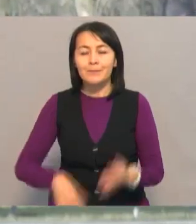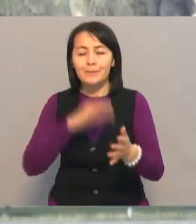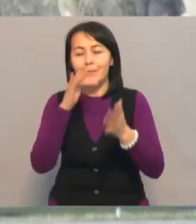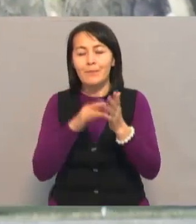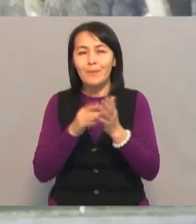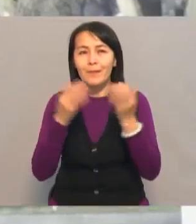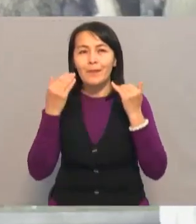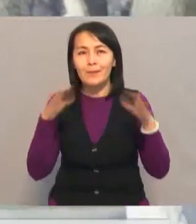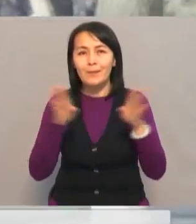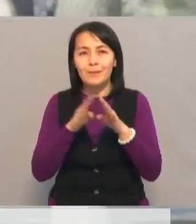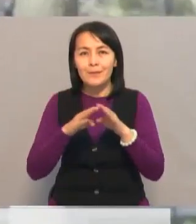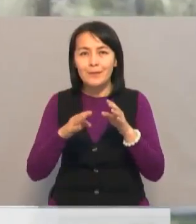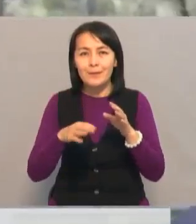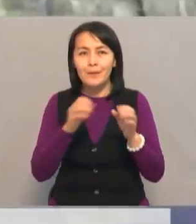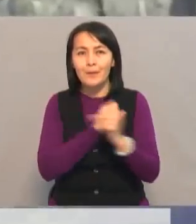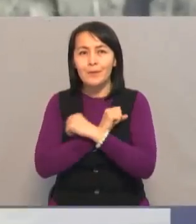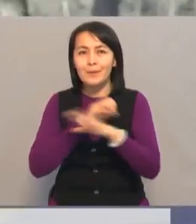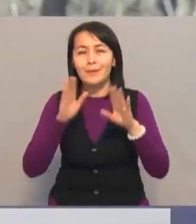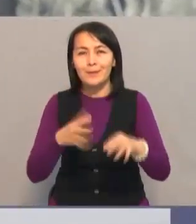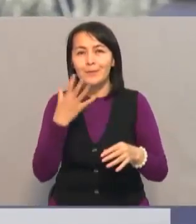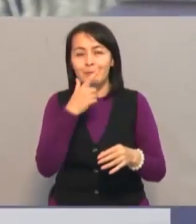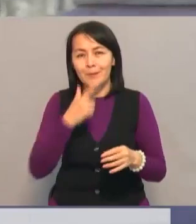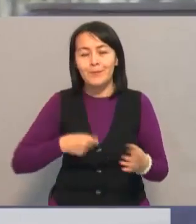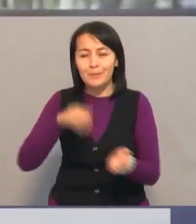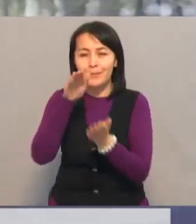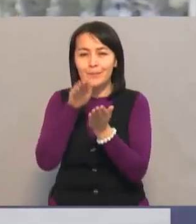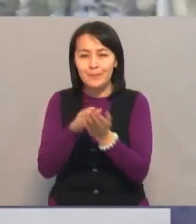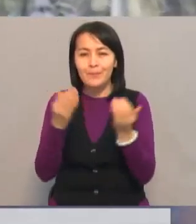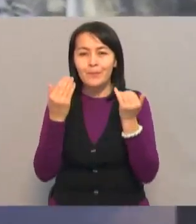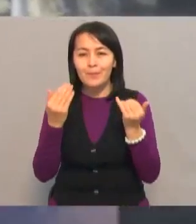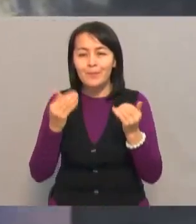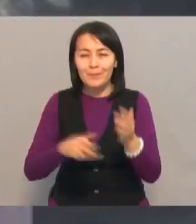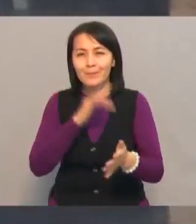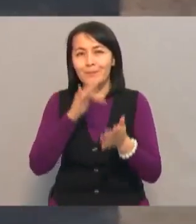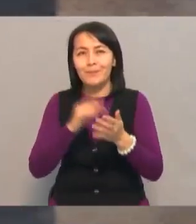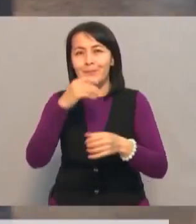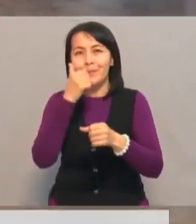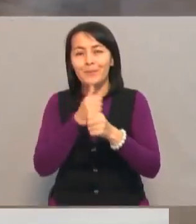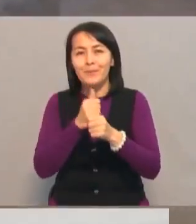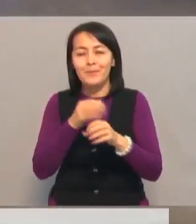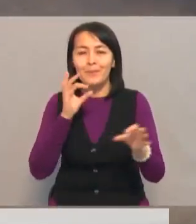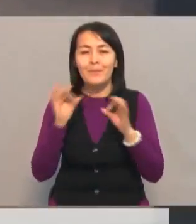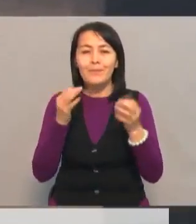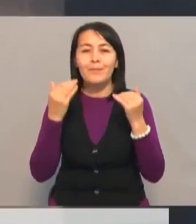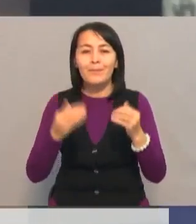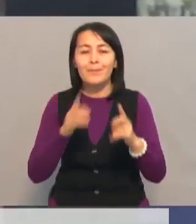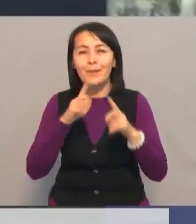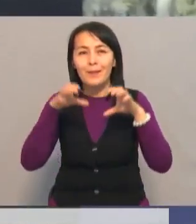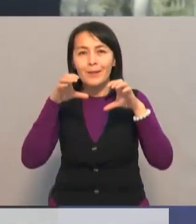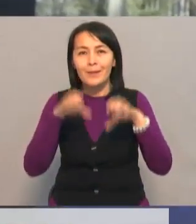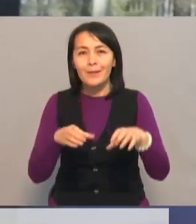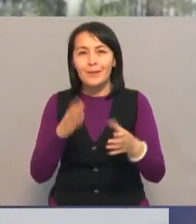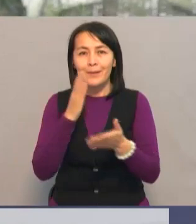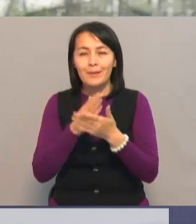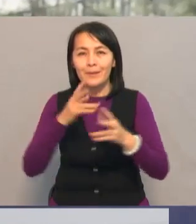Қаланың қақ ортасында орналасқан орталық саябақта бес сарбаздың мәйітінің жерленгенін қала әкімі растап отыр. Ал мәслихат төрағасы